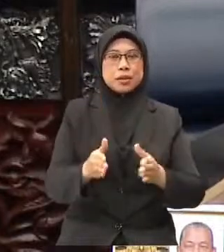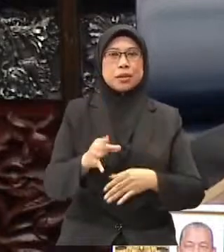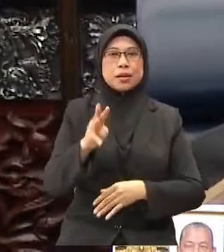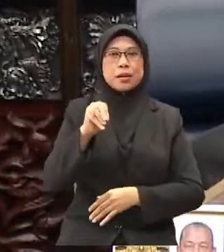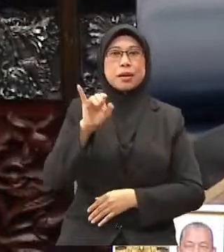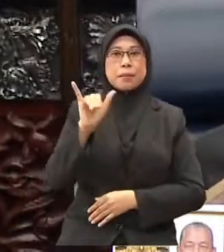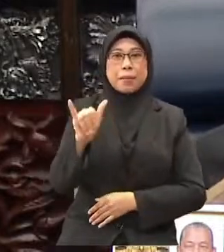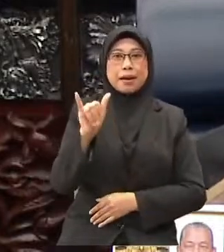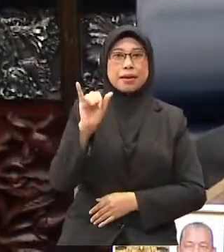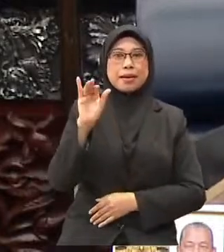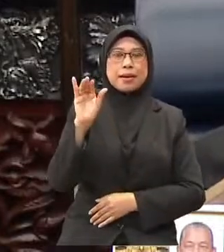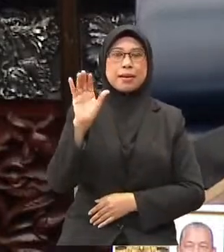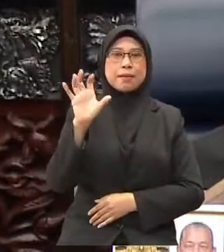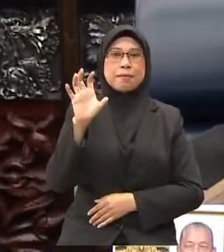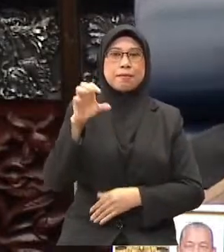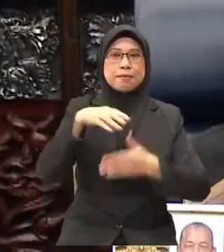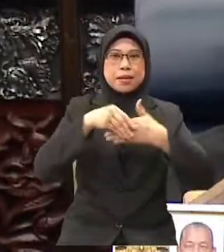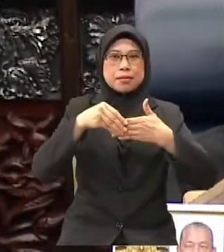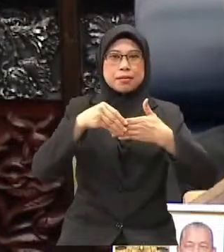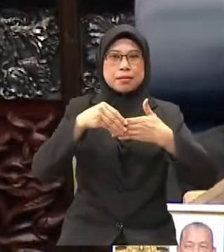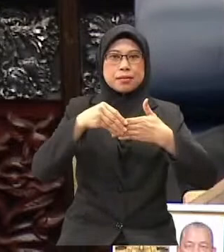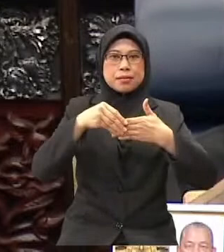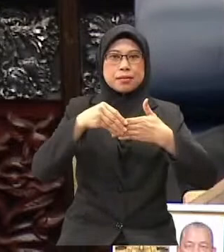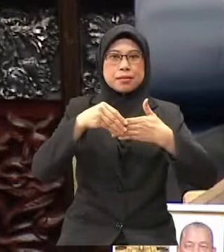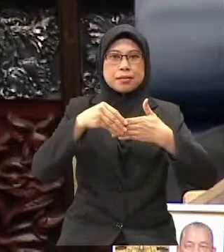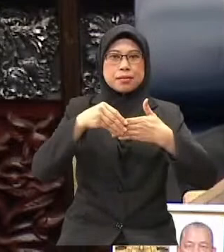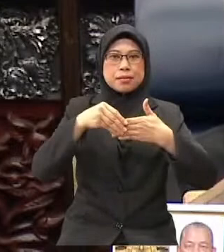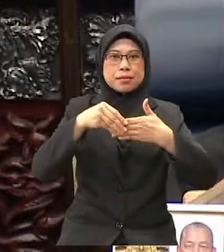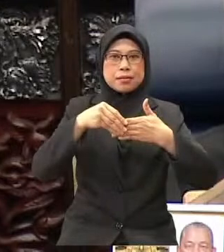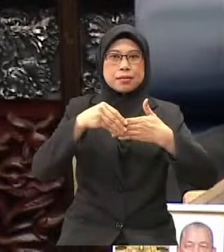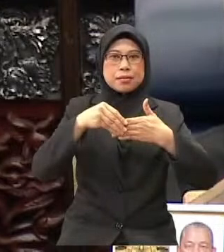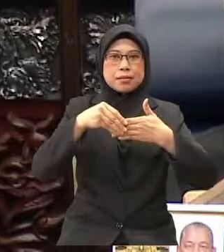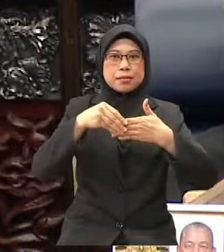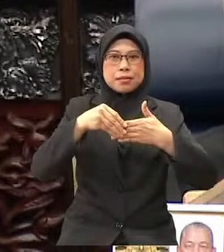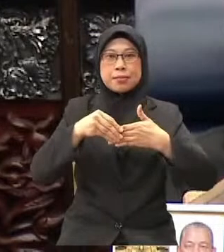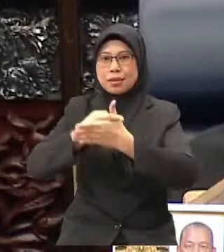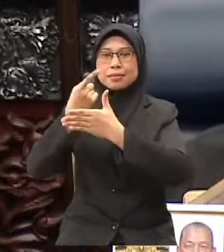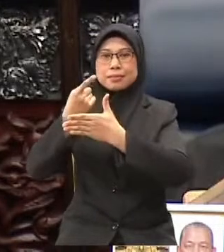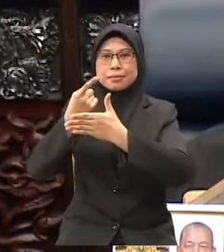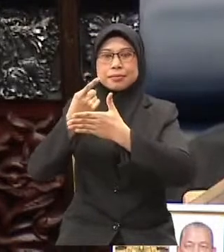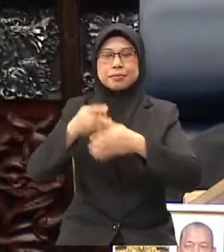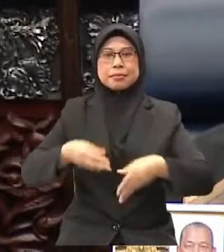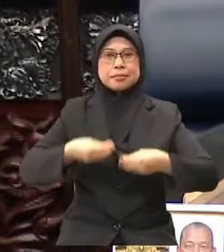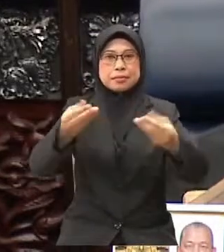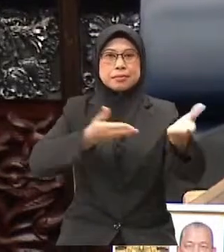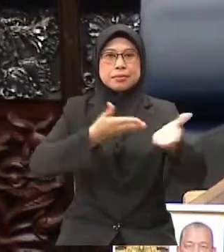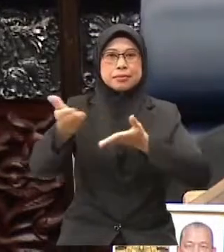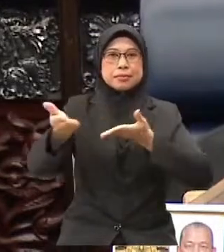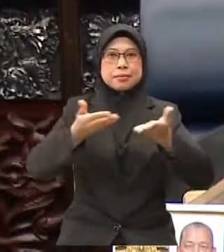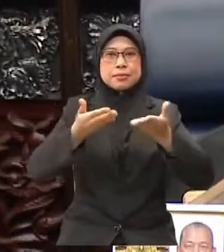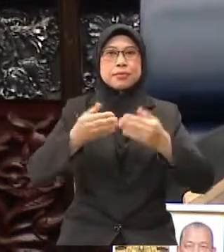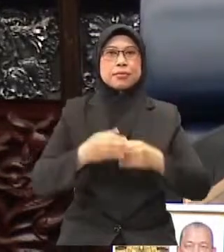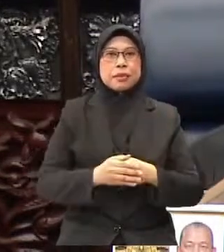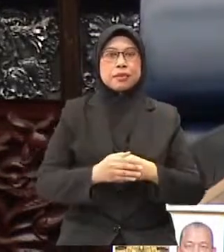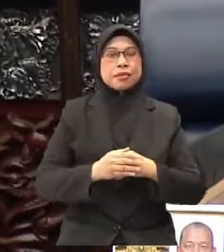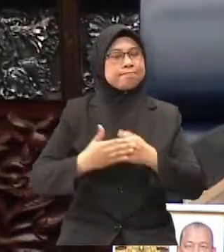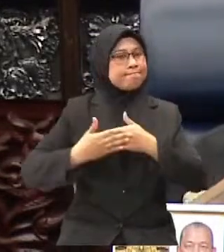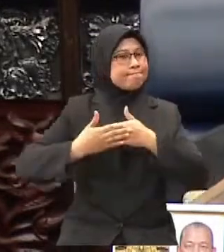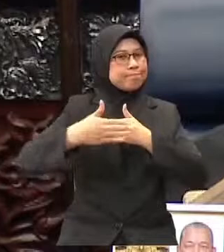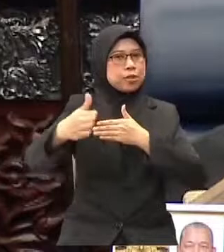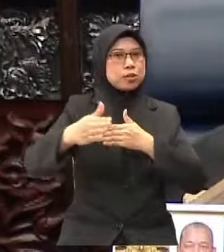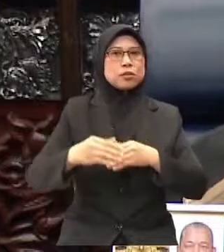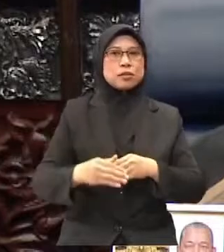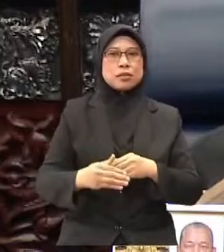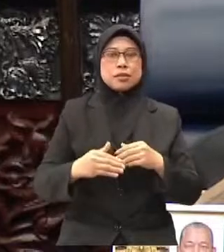my 50 kita KAD bulanan yang memberikan perkhidmatan pengangkutan awam tanpa h kepada